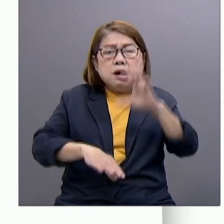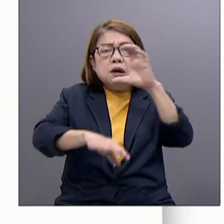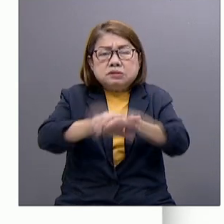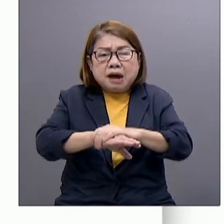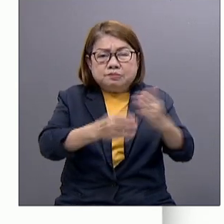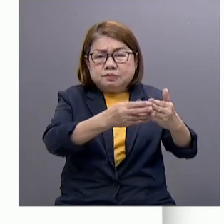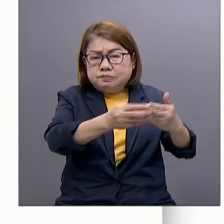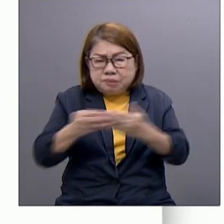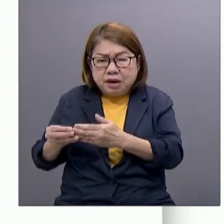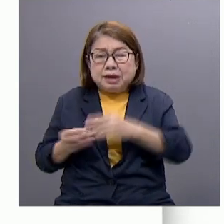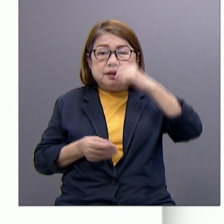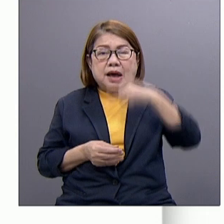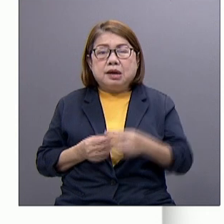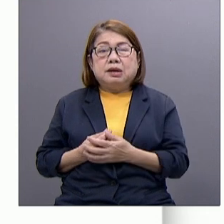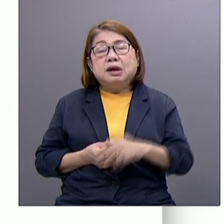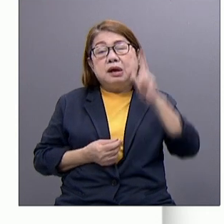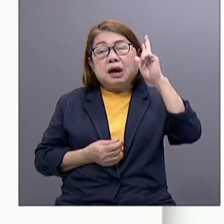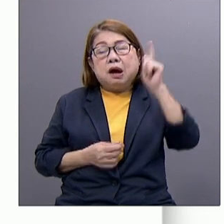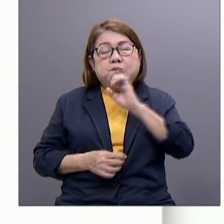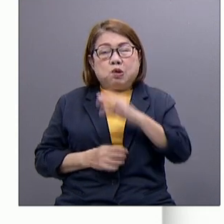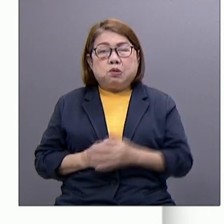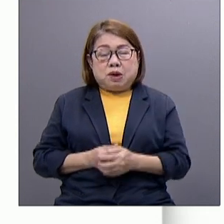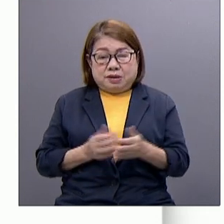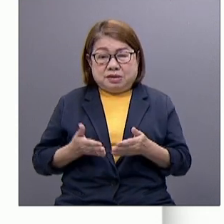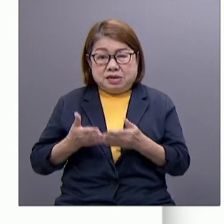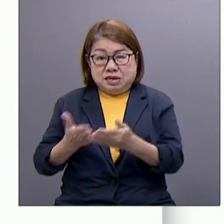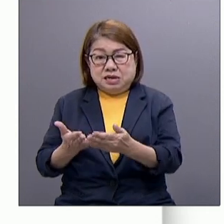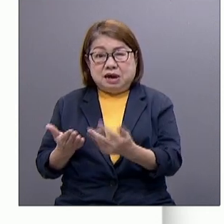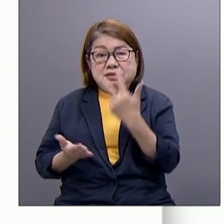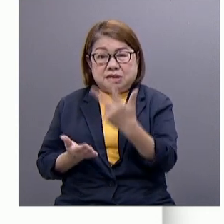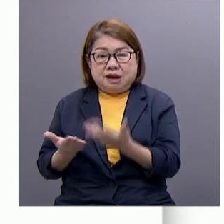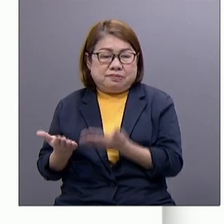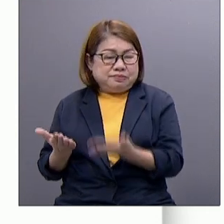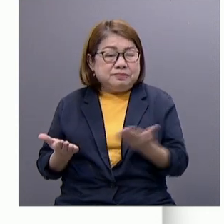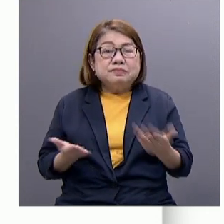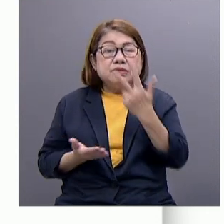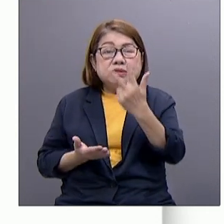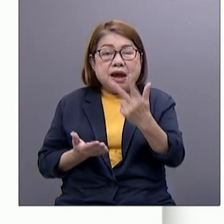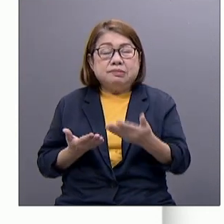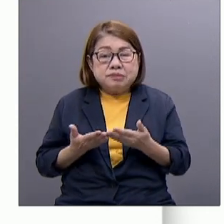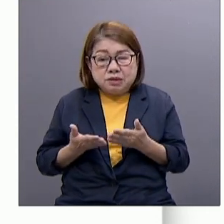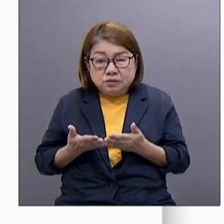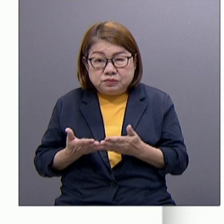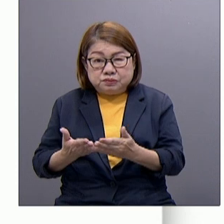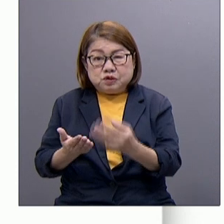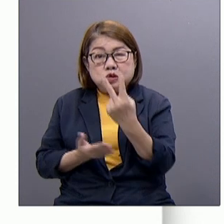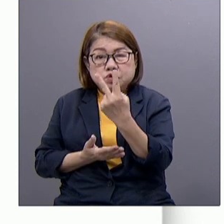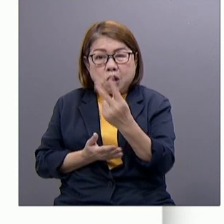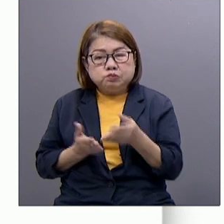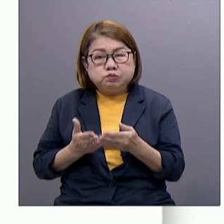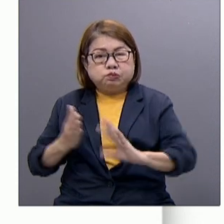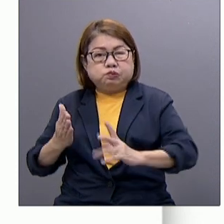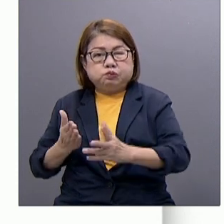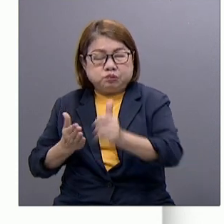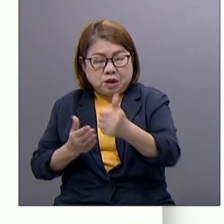แหล่งข่าวคนนี้ยังเชื่อว่าที่เรือทั้ง 3ลำซึ่งวิ่งได้ 2ลำอีกลำนึงต้องลากจูงกันมาเนี่ย